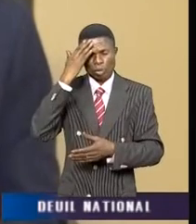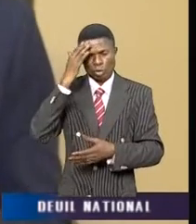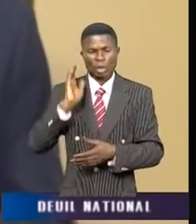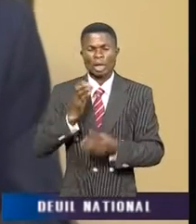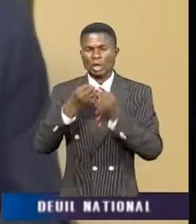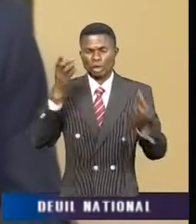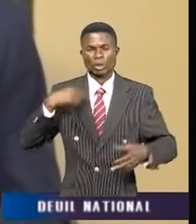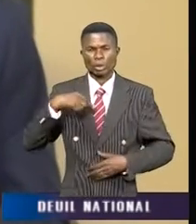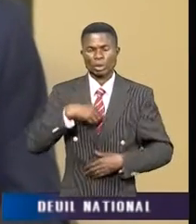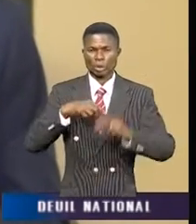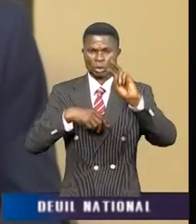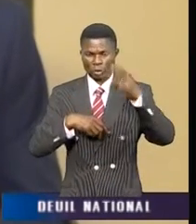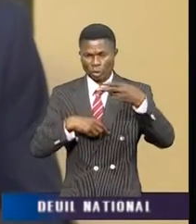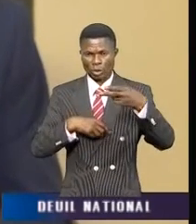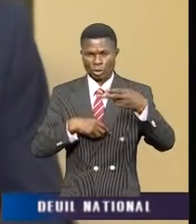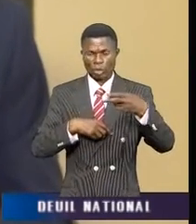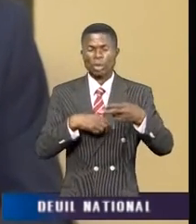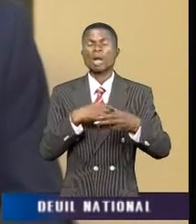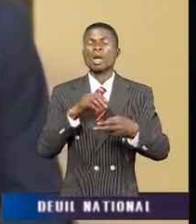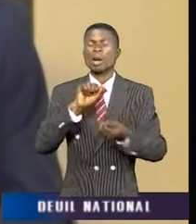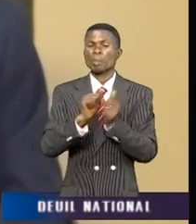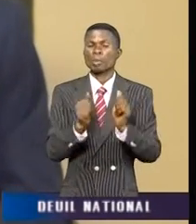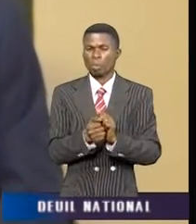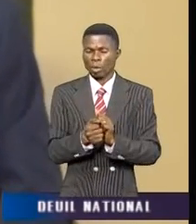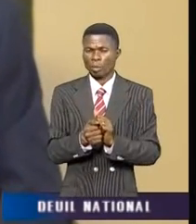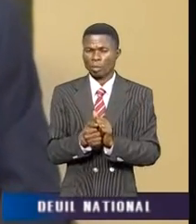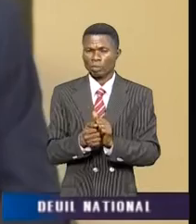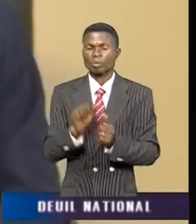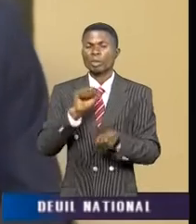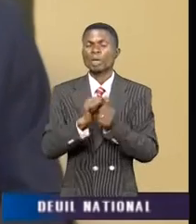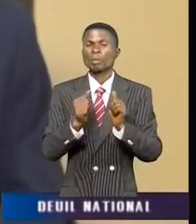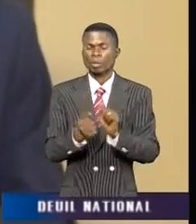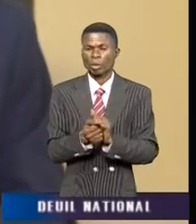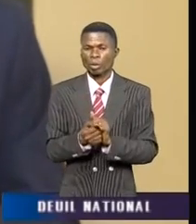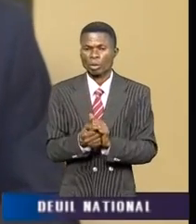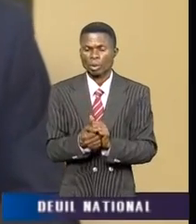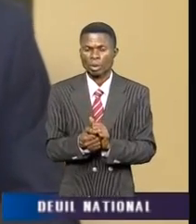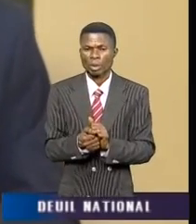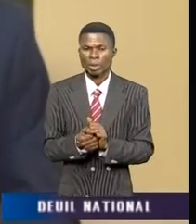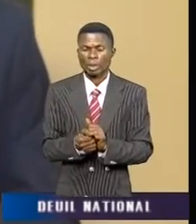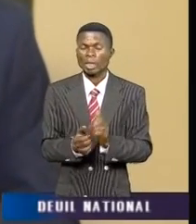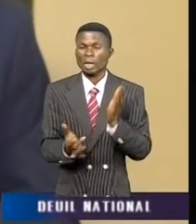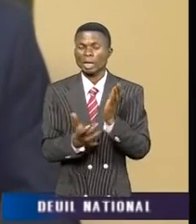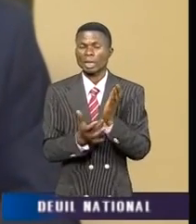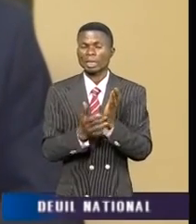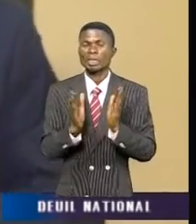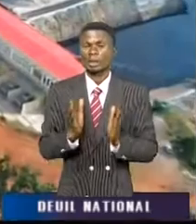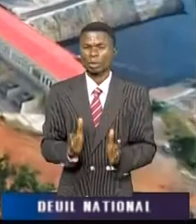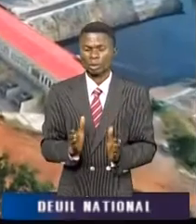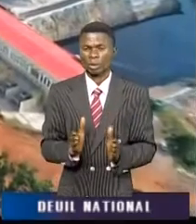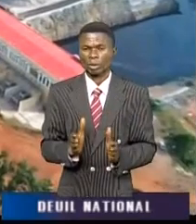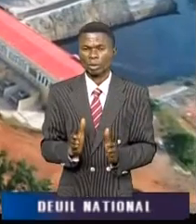potentiel. Deuxième enjeu, c'est un enjeu, je dirais, stratégique.